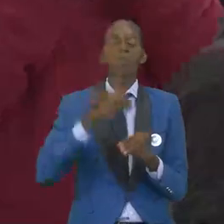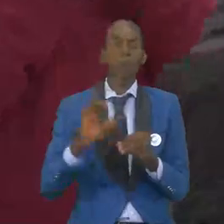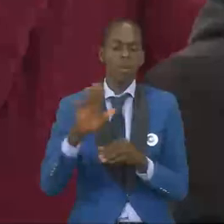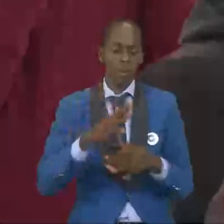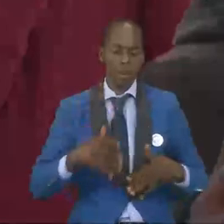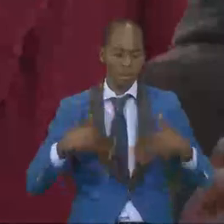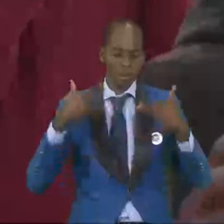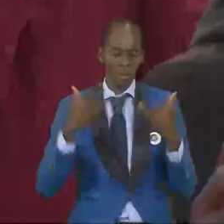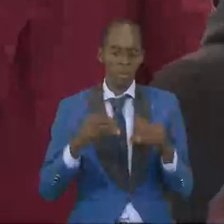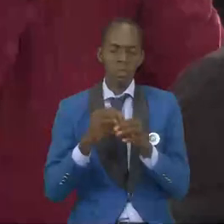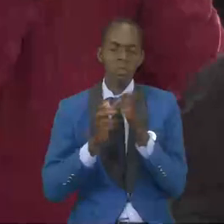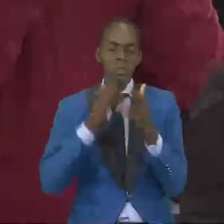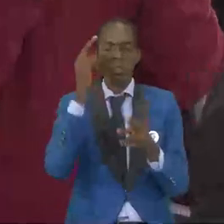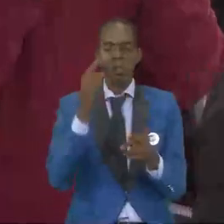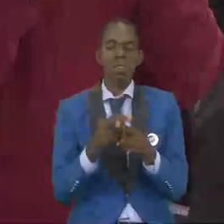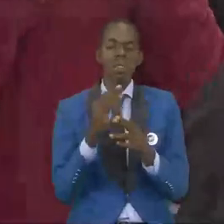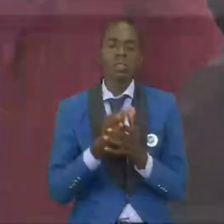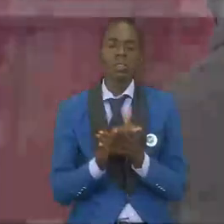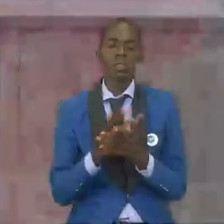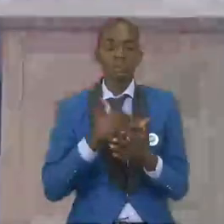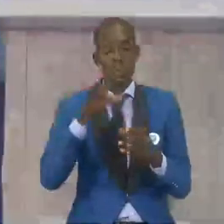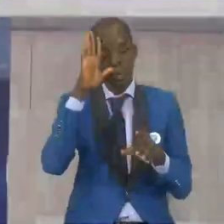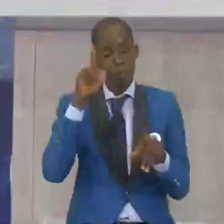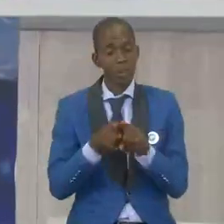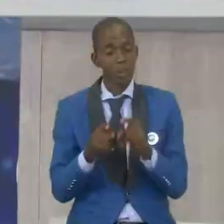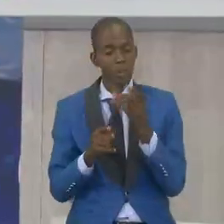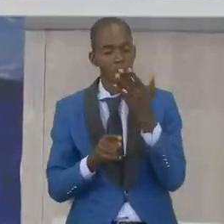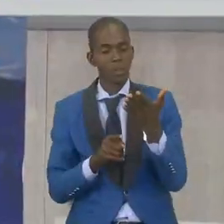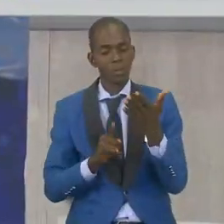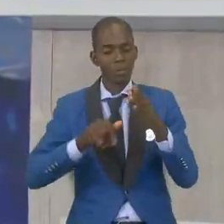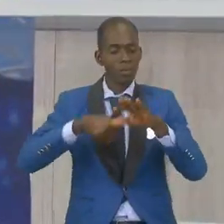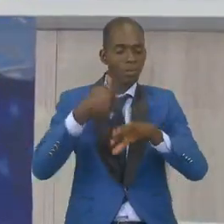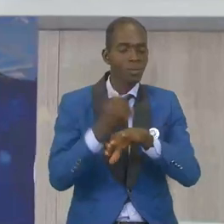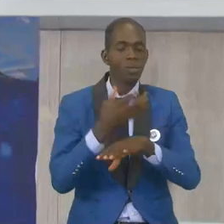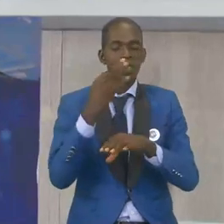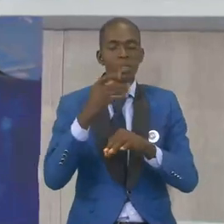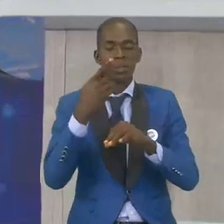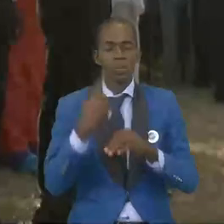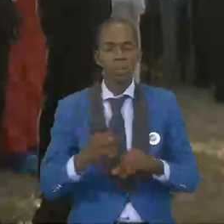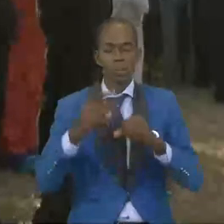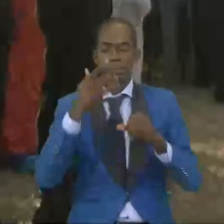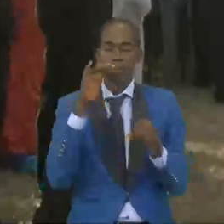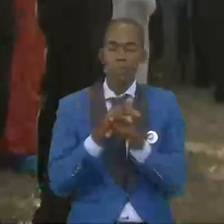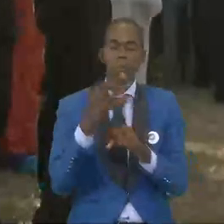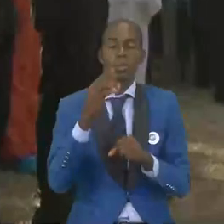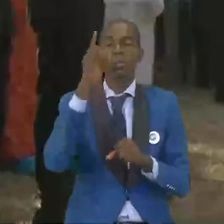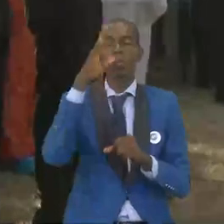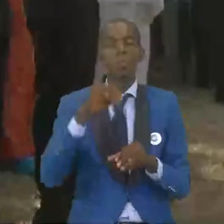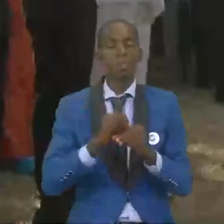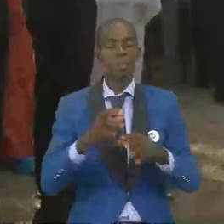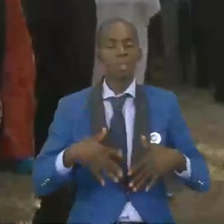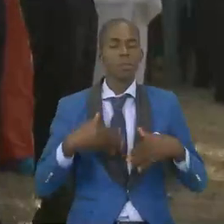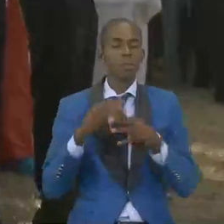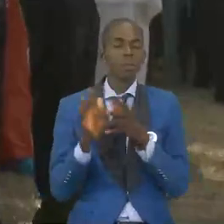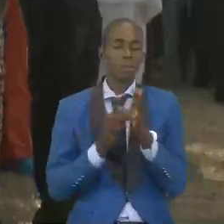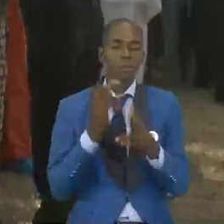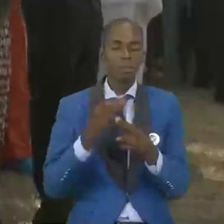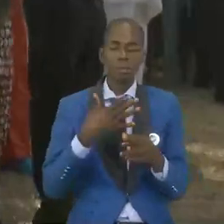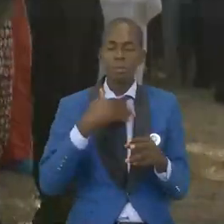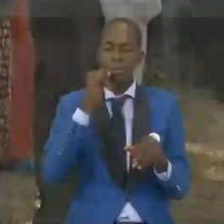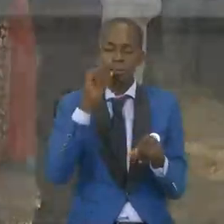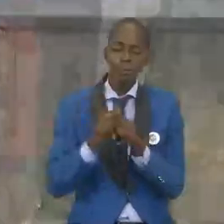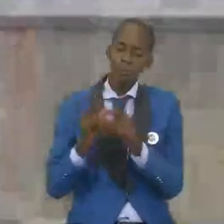l'accomplissement de toute parole dans ta vie maintenant au nom de Jésus. Mon frère là-bas, confirmation